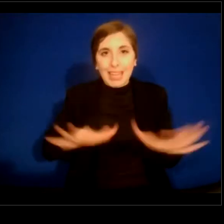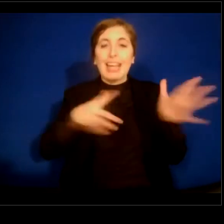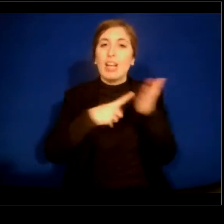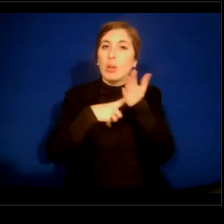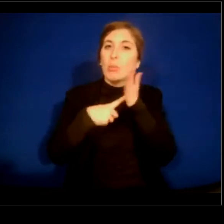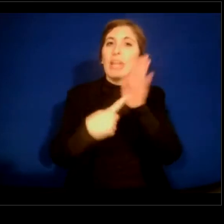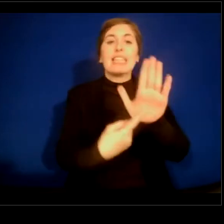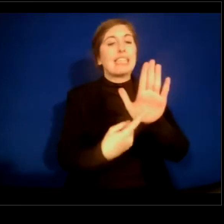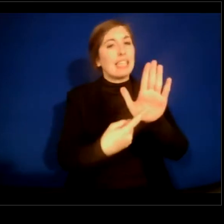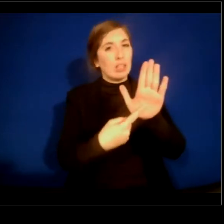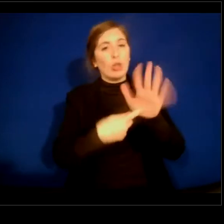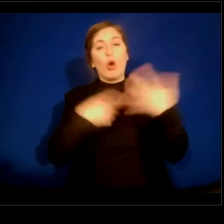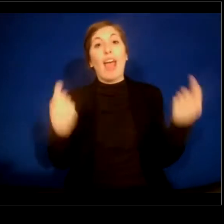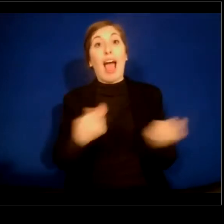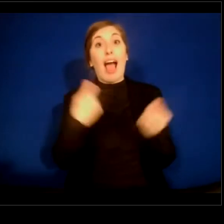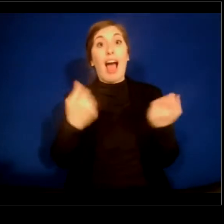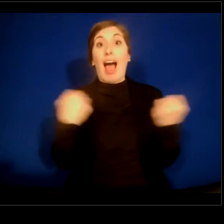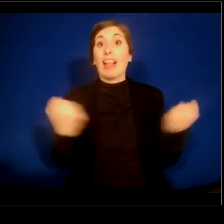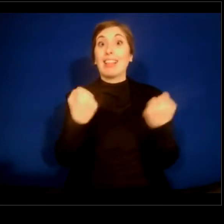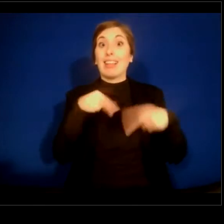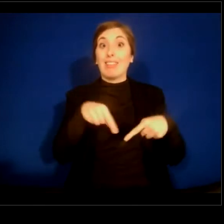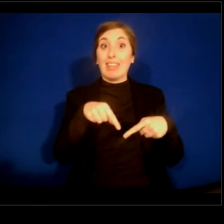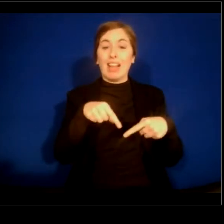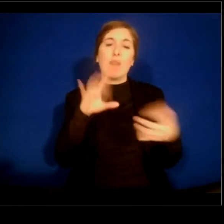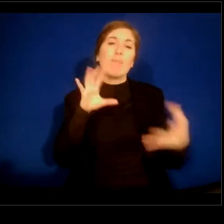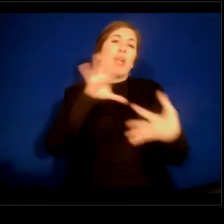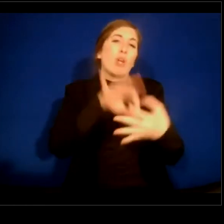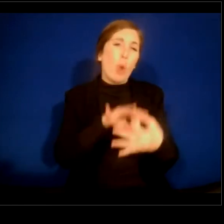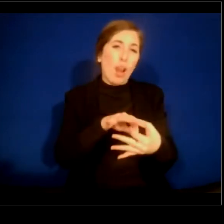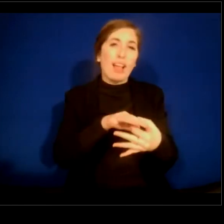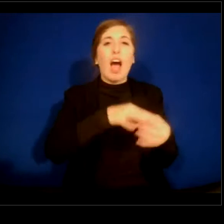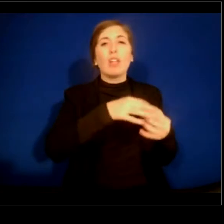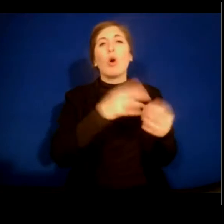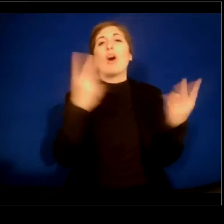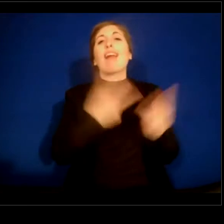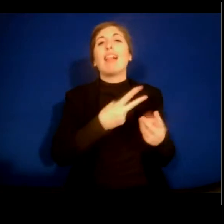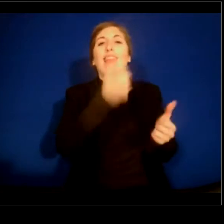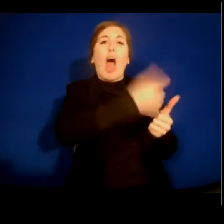presentazione delle attività, delle realtà alle quali appartengono.